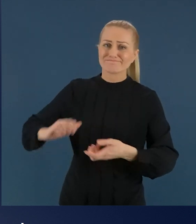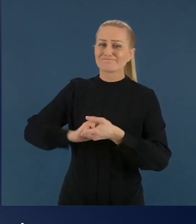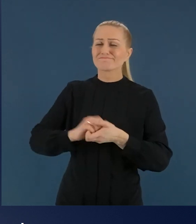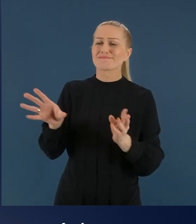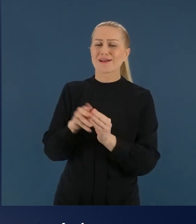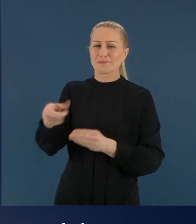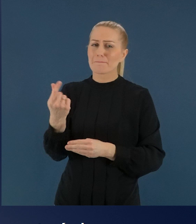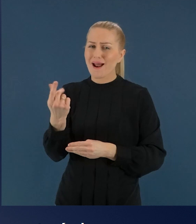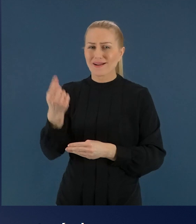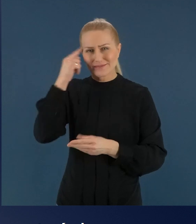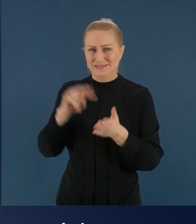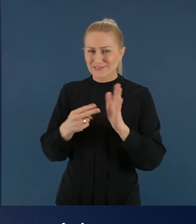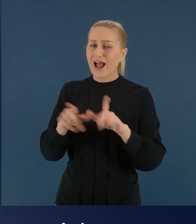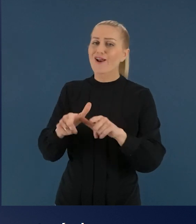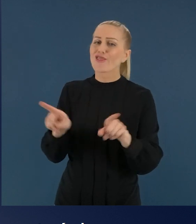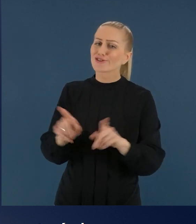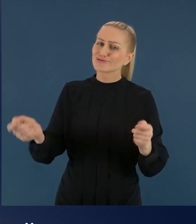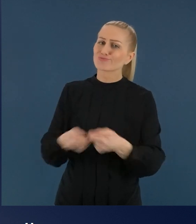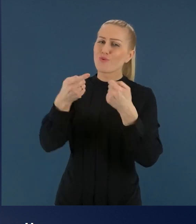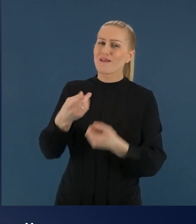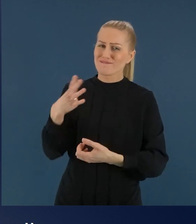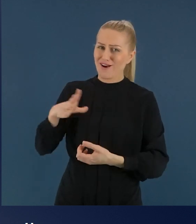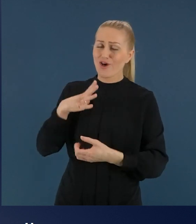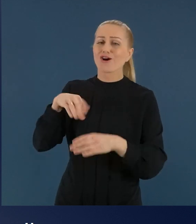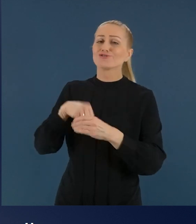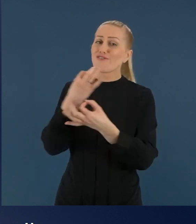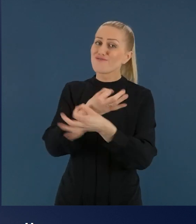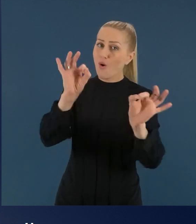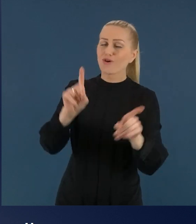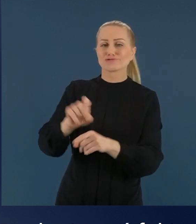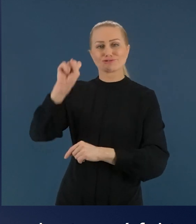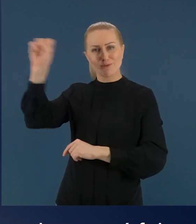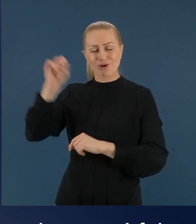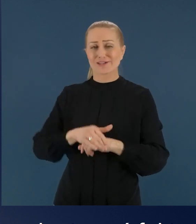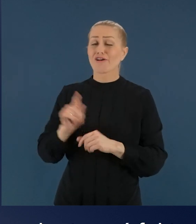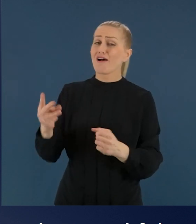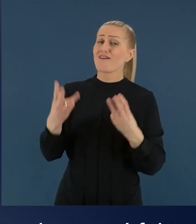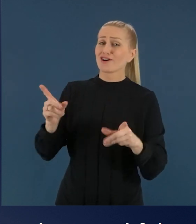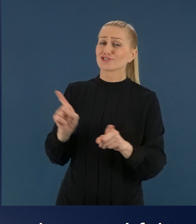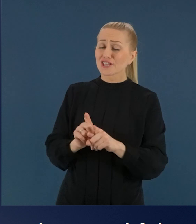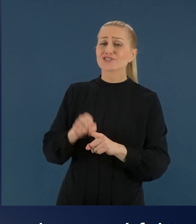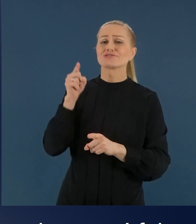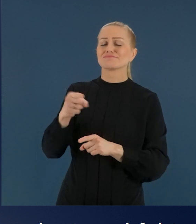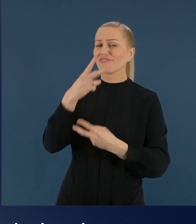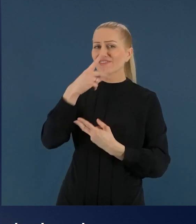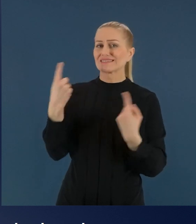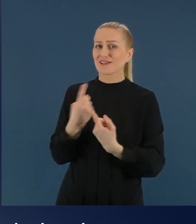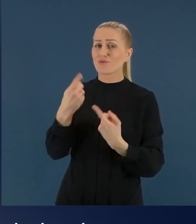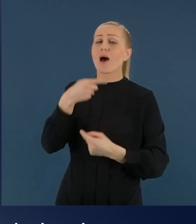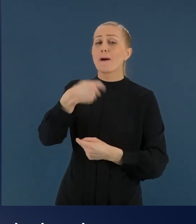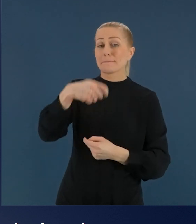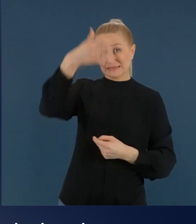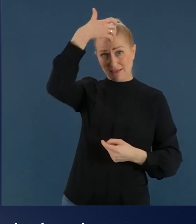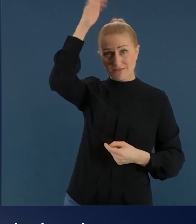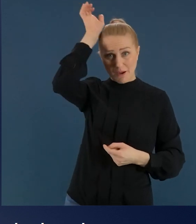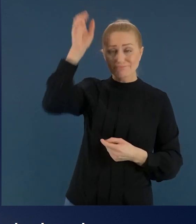partnerstwa strategicznego, ale także przede wszystkim wspólne wartości, właśnie wolności i demokracji. Ważne jest także, pozytywnie należy odnotować fakt, że prezydent